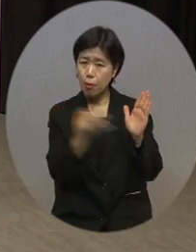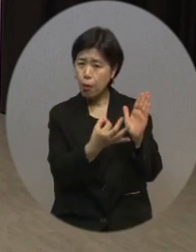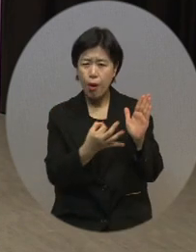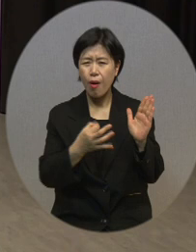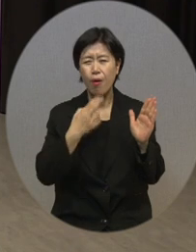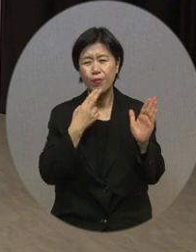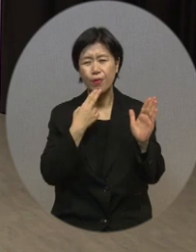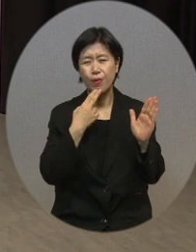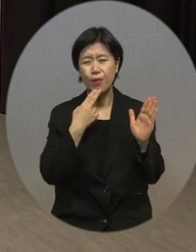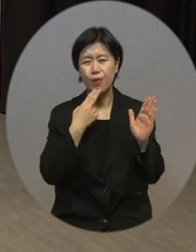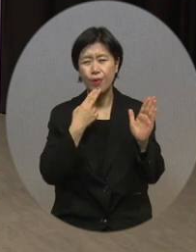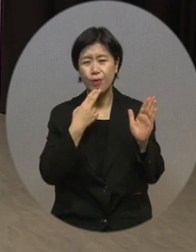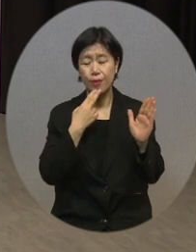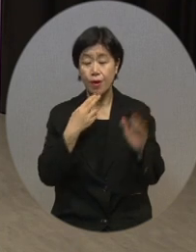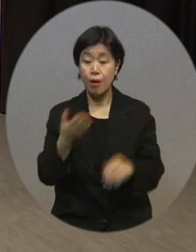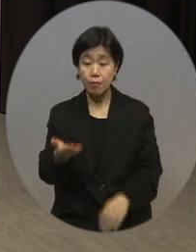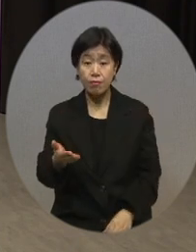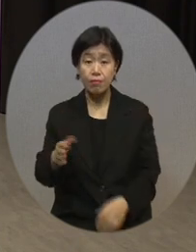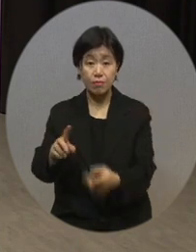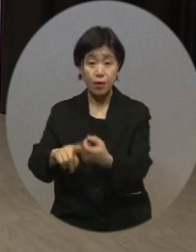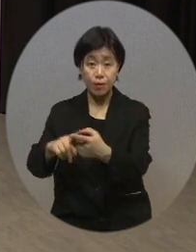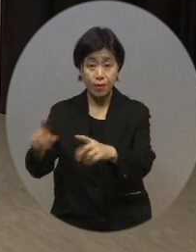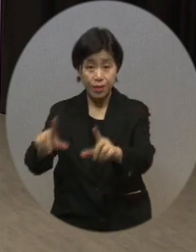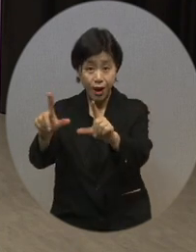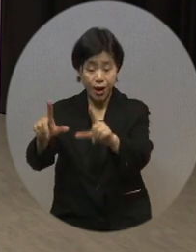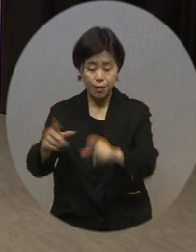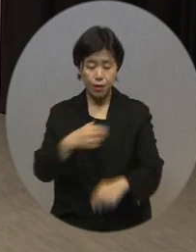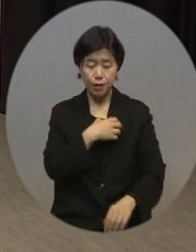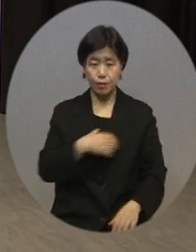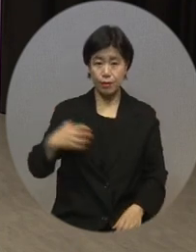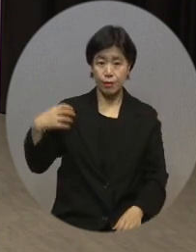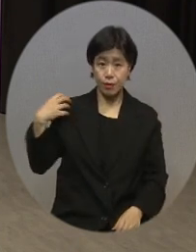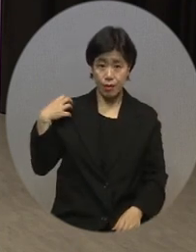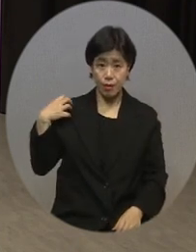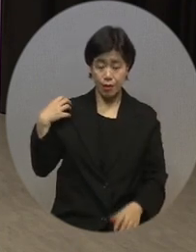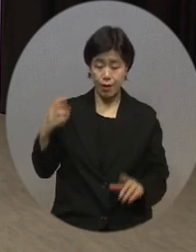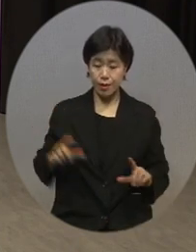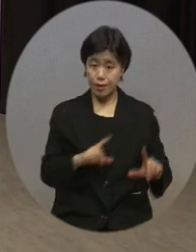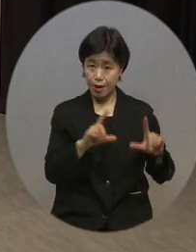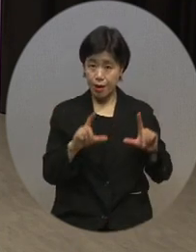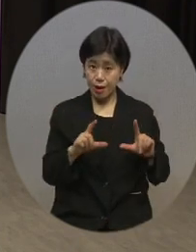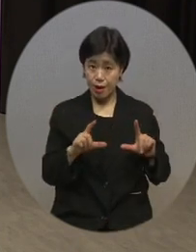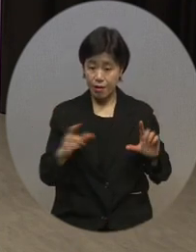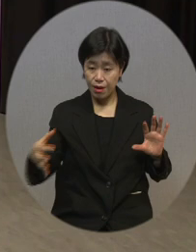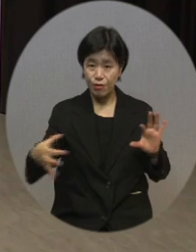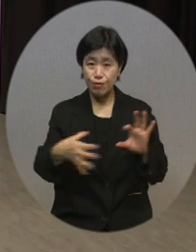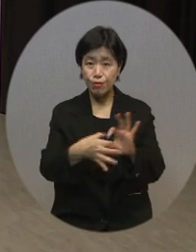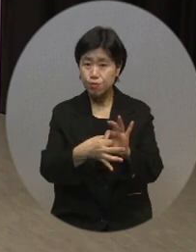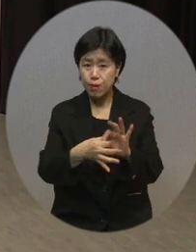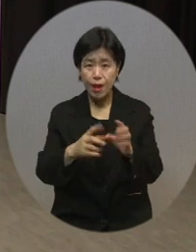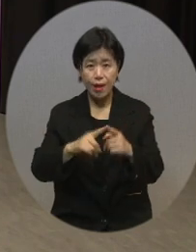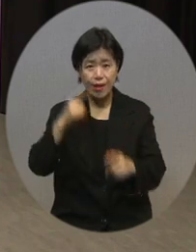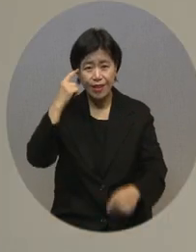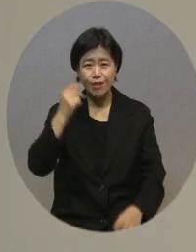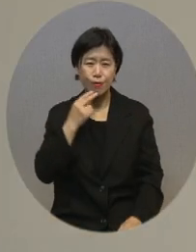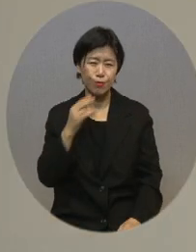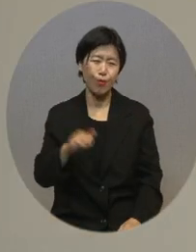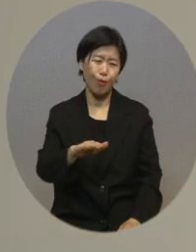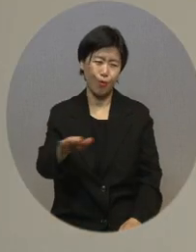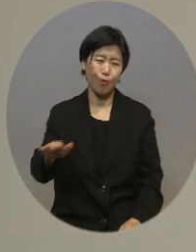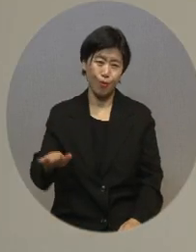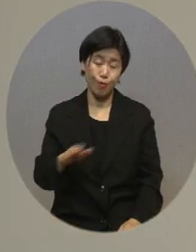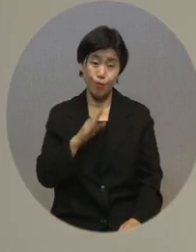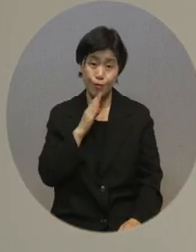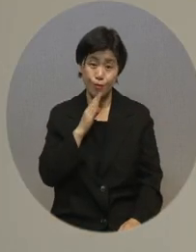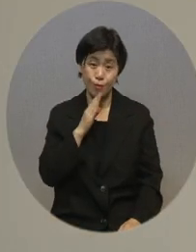예, 나의 삶과 구청을 연결 지을 수 있는 생각을 잘 안 해요. 근데 사실은 내